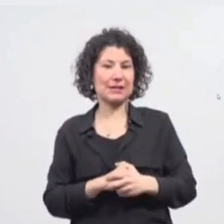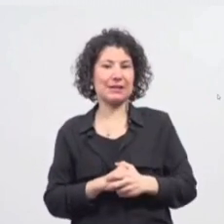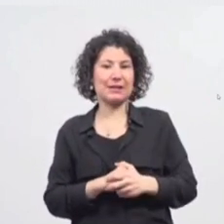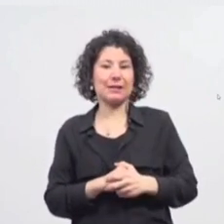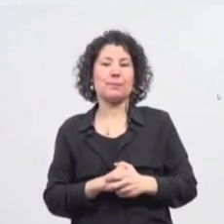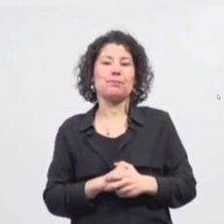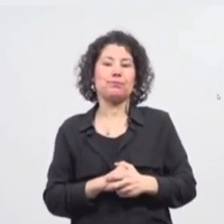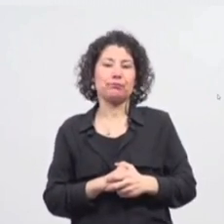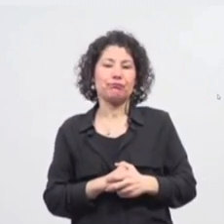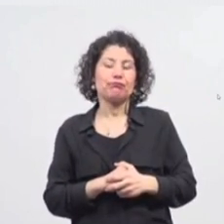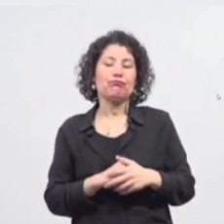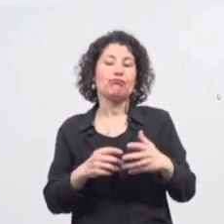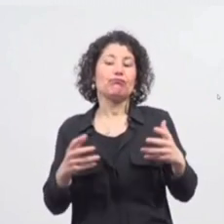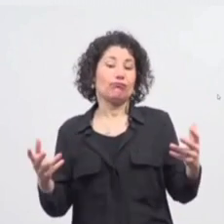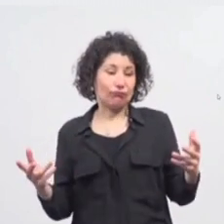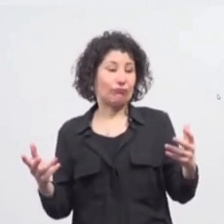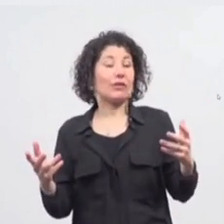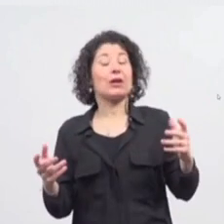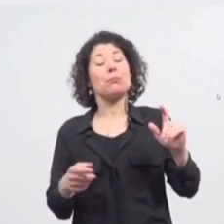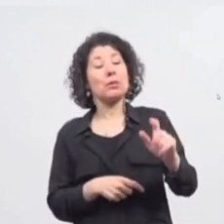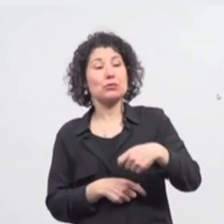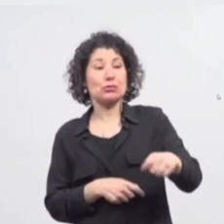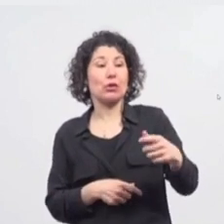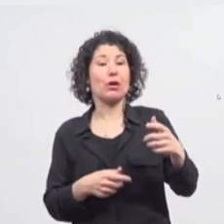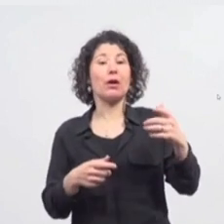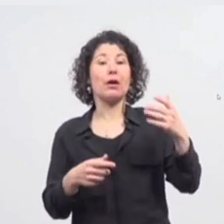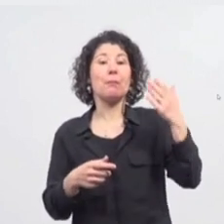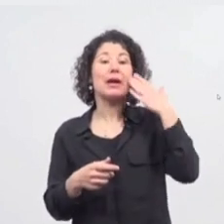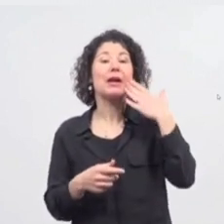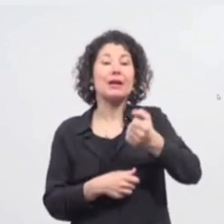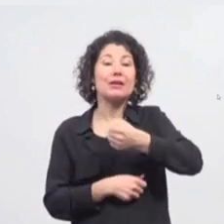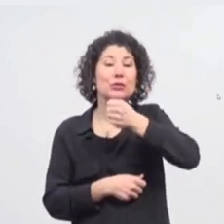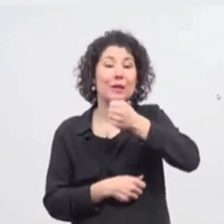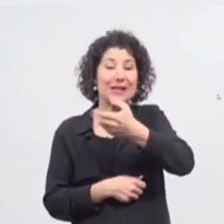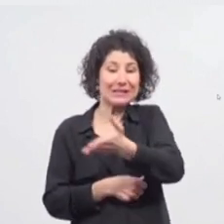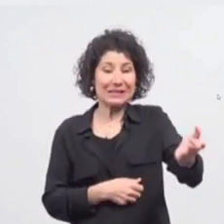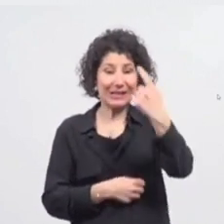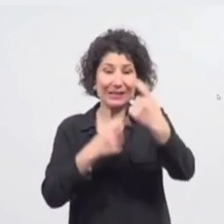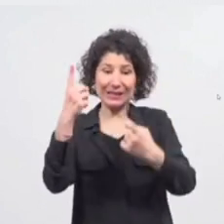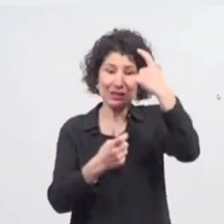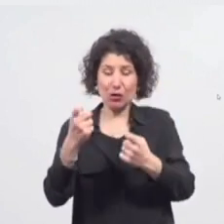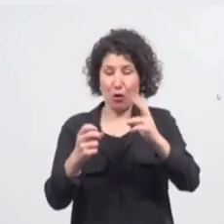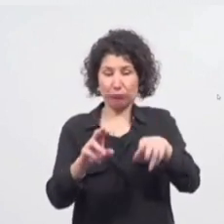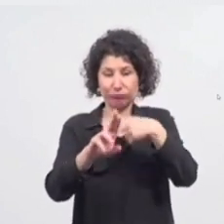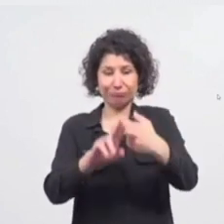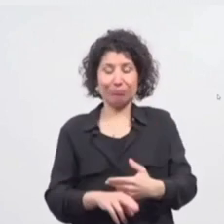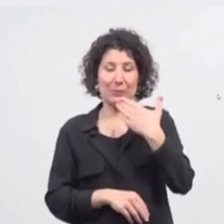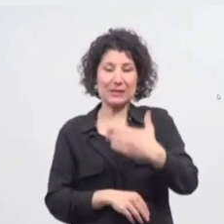et évidemment de dire aussi merci par avance pour les questions qui vont suivre. Merci beaucoup. Merci, merci